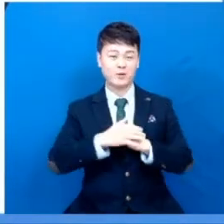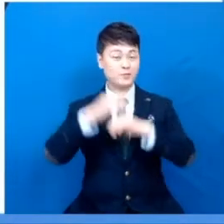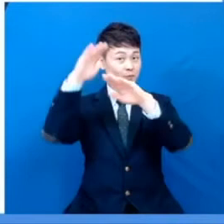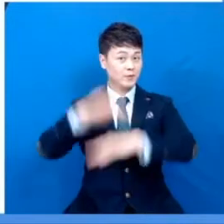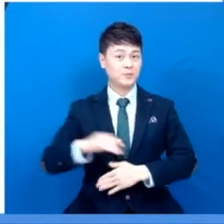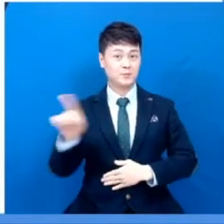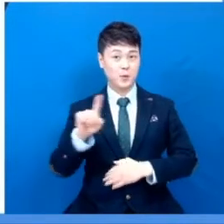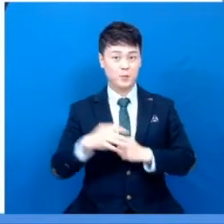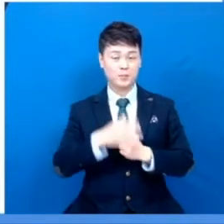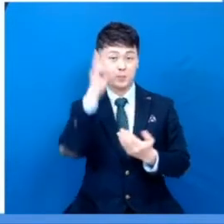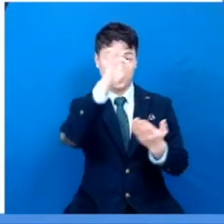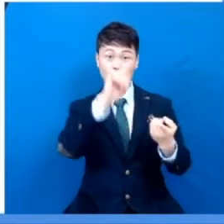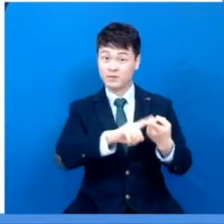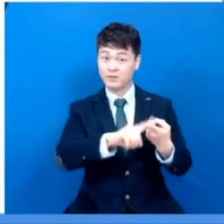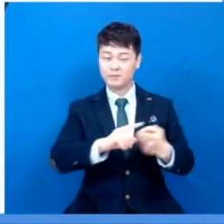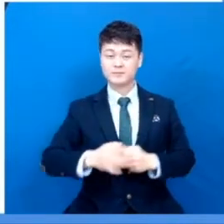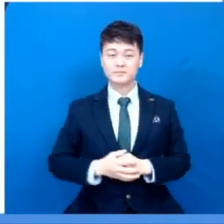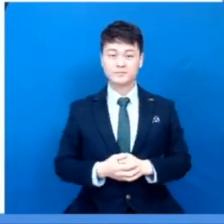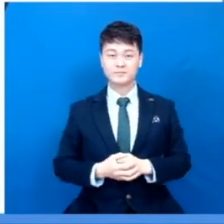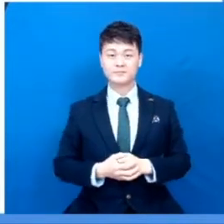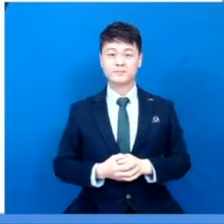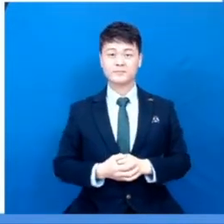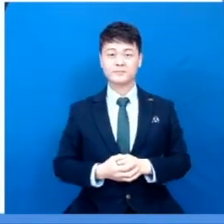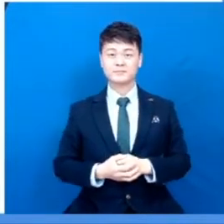내용은 보시는 바와 같습니다